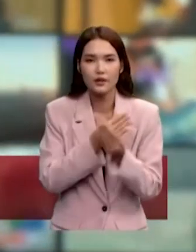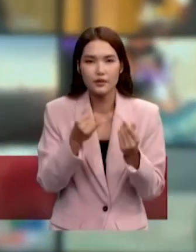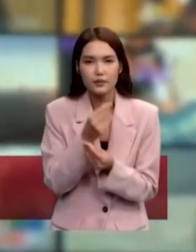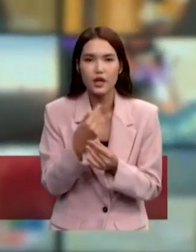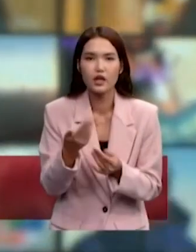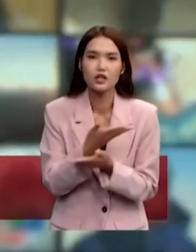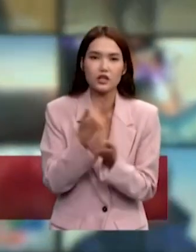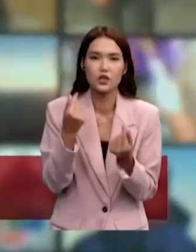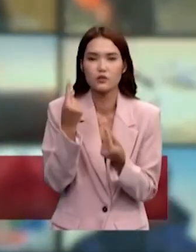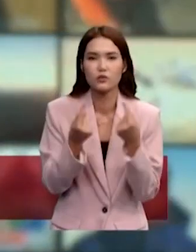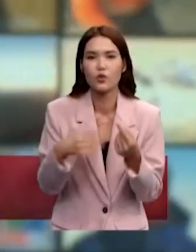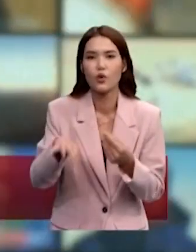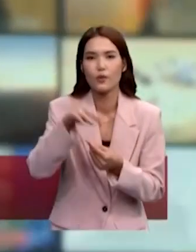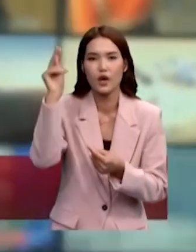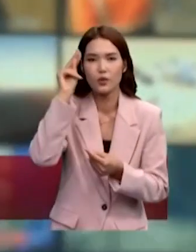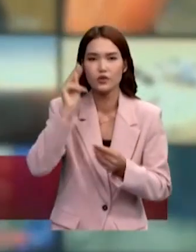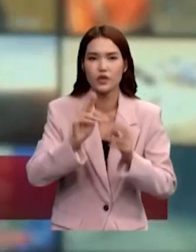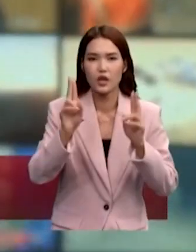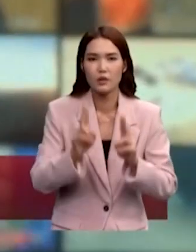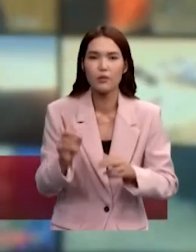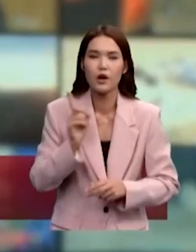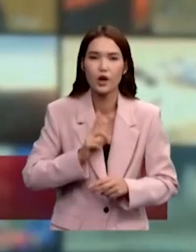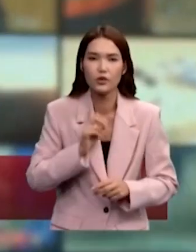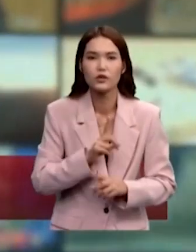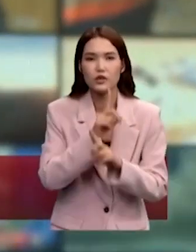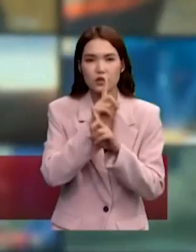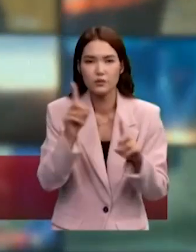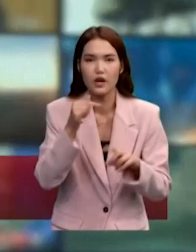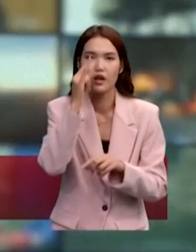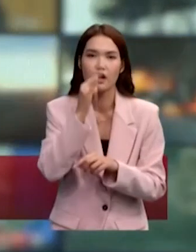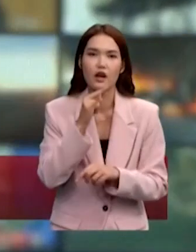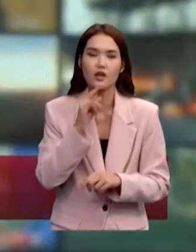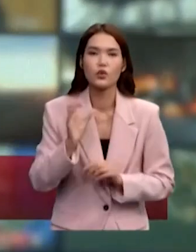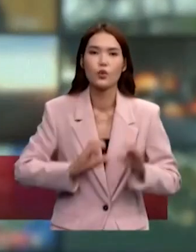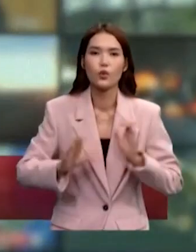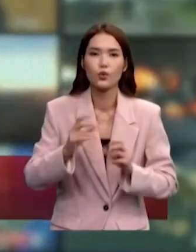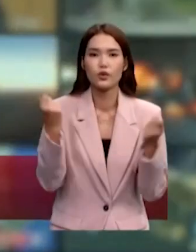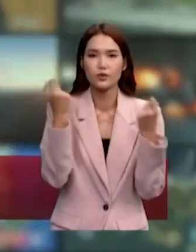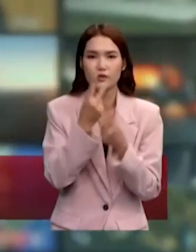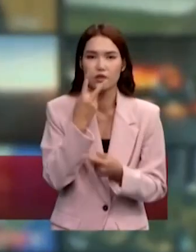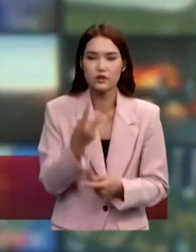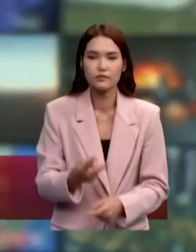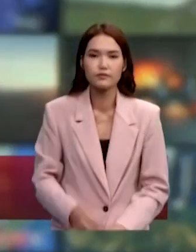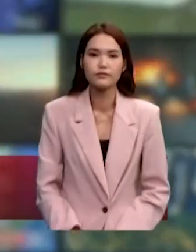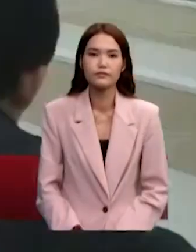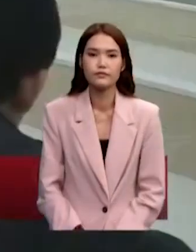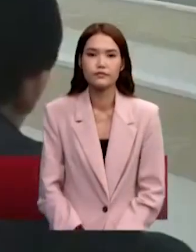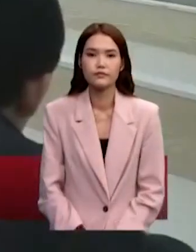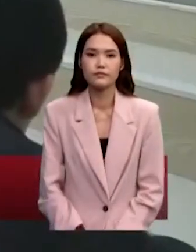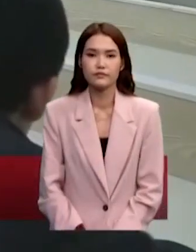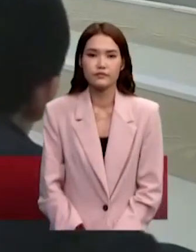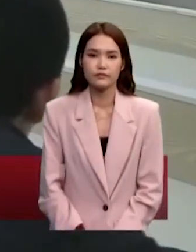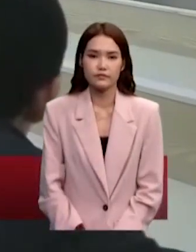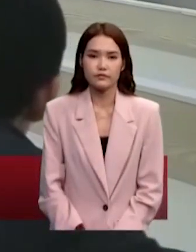нет логику всего учебного процесса. Ожидается ли подобное в казахстанских вузах, узнавала Бута Ибрагимова.